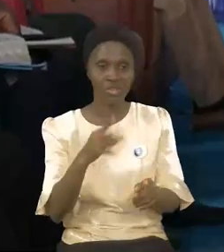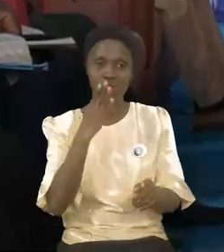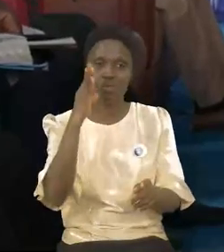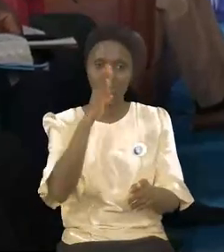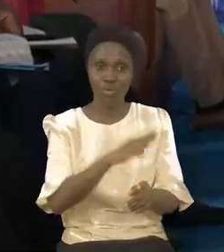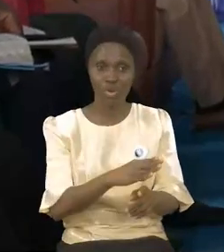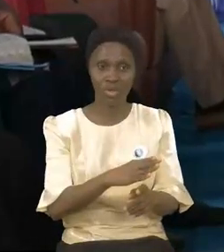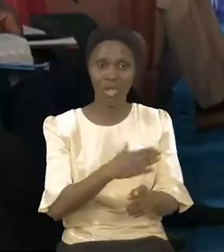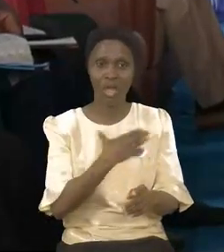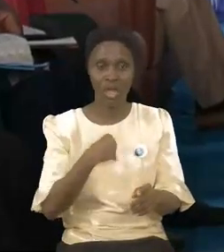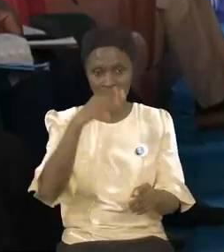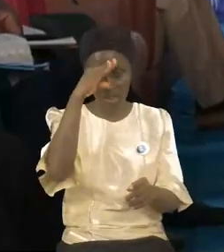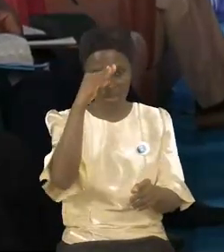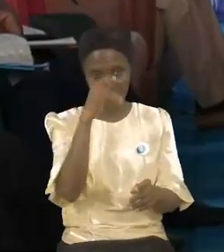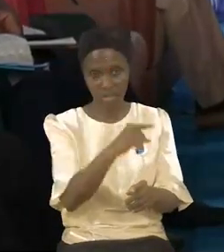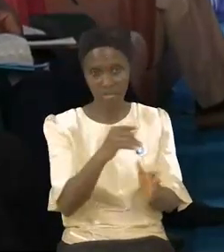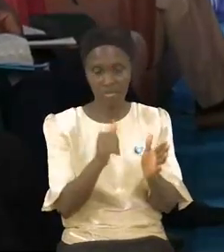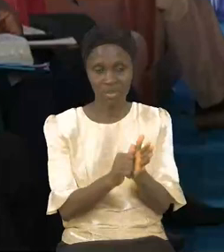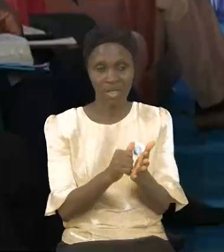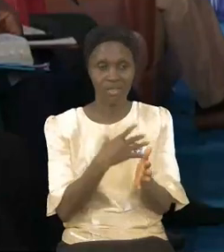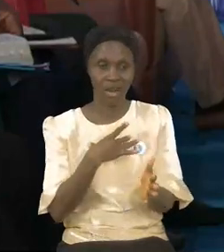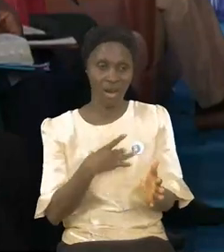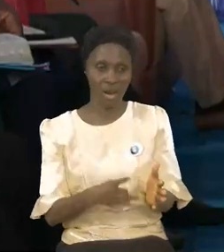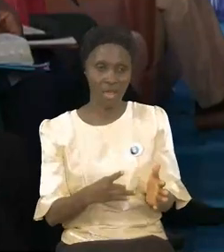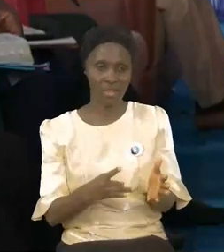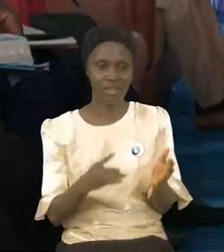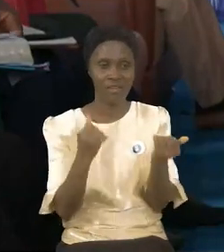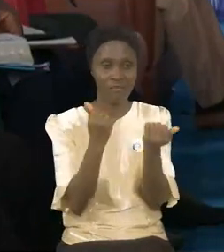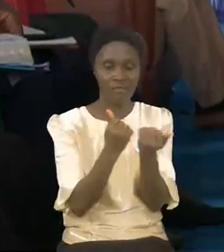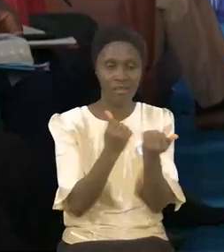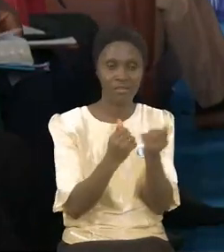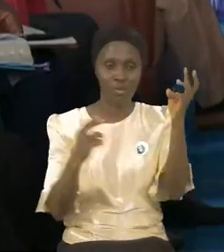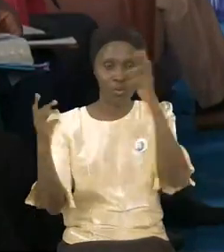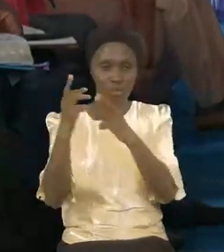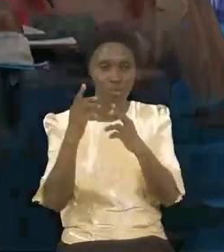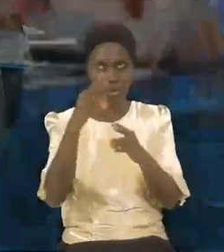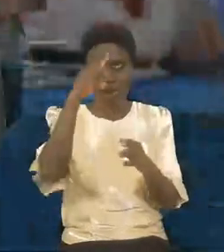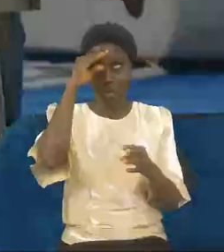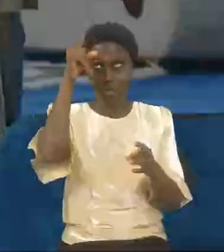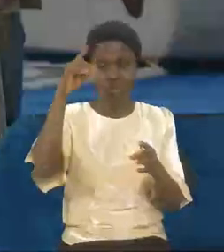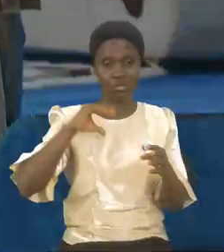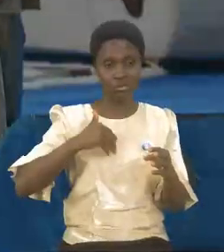sonde le juste, il hait le méchant et celui qui se plaît à la violence.